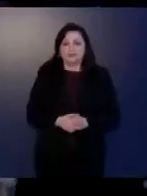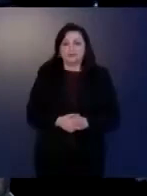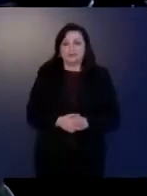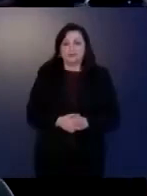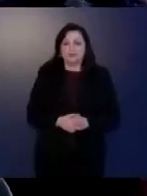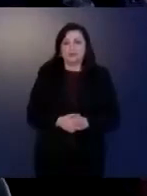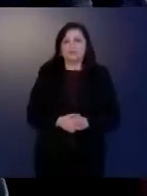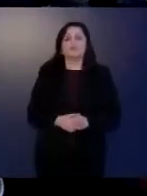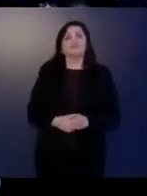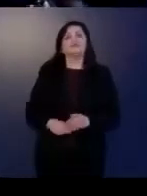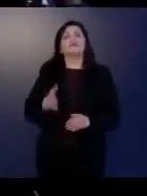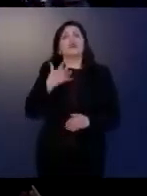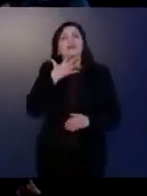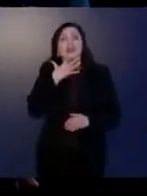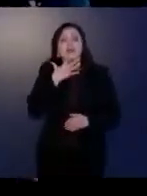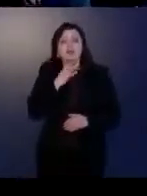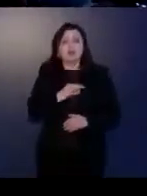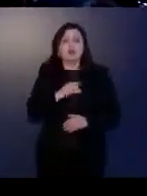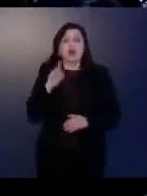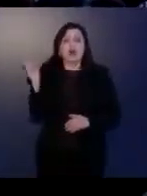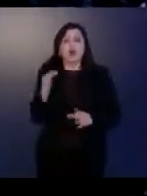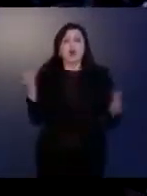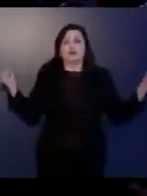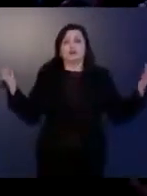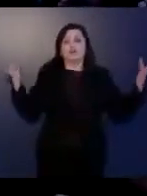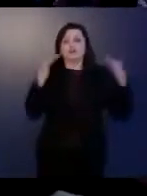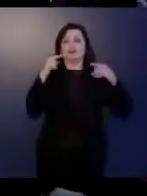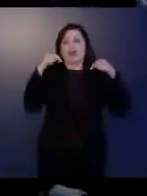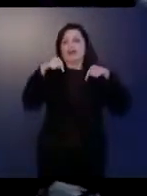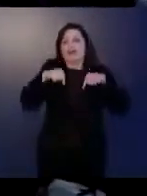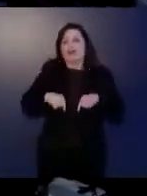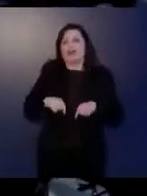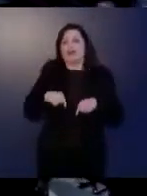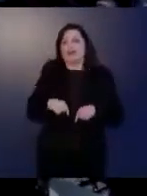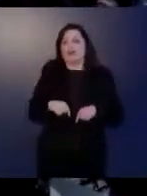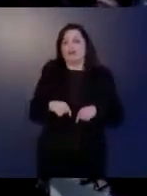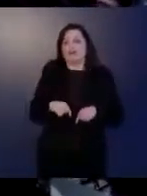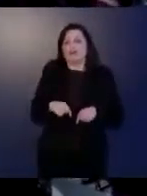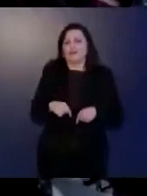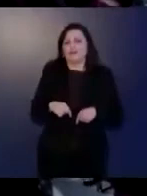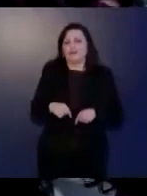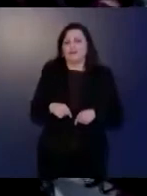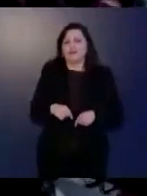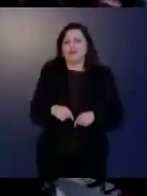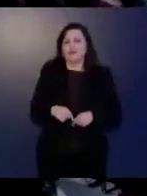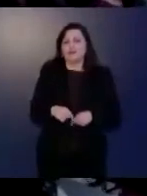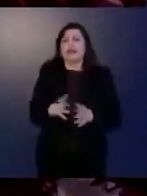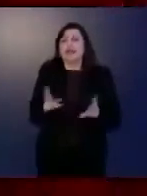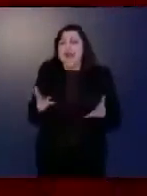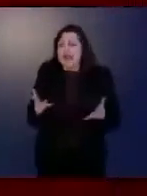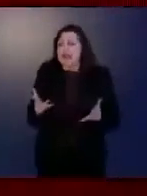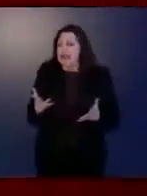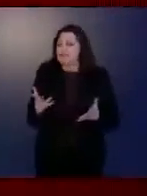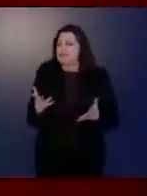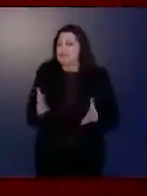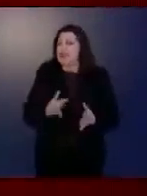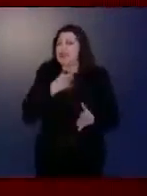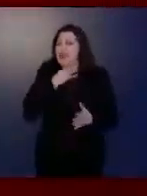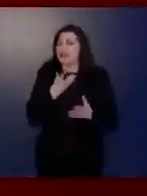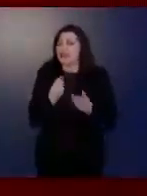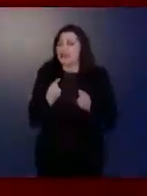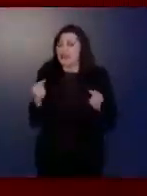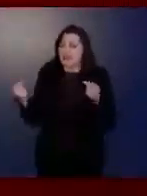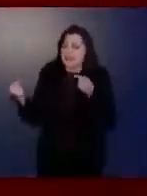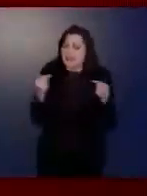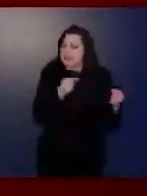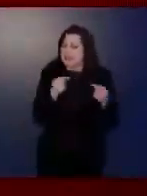Και γι' αυτό είμαστε όλοι εδώ. Αλλά απαιτεί, είναι πολλές οι συγκρούσεις. Δεν είναι εύκολος